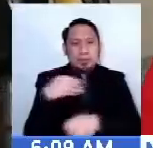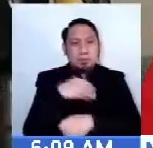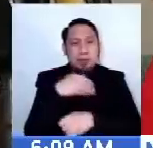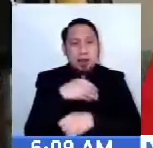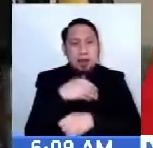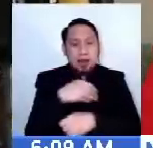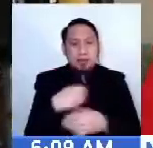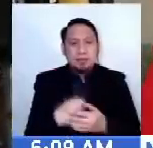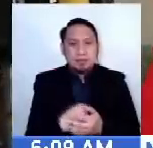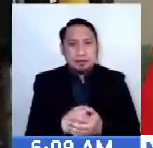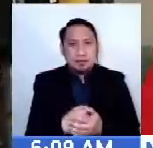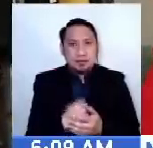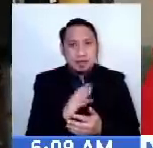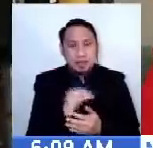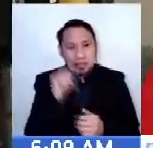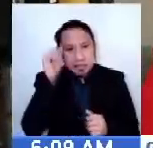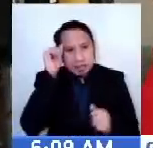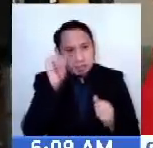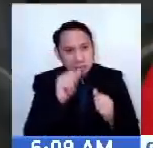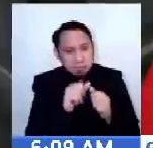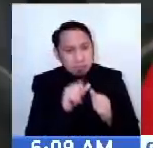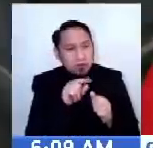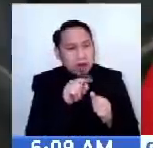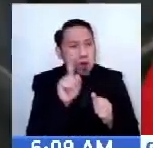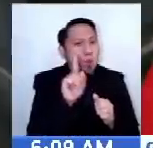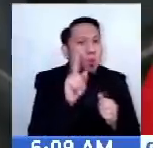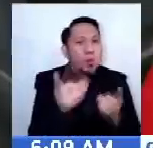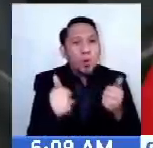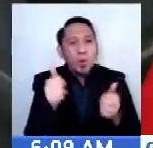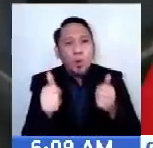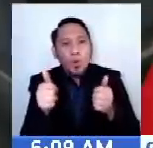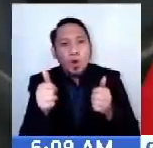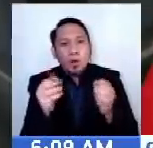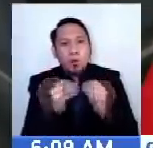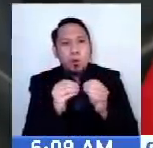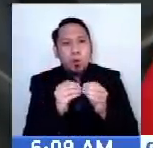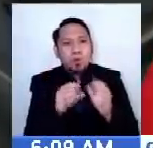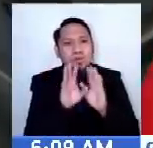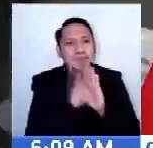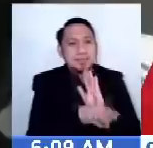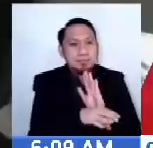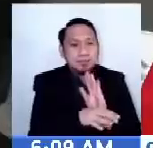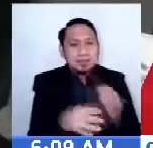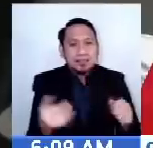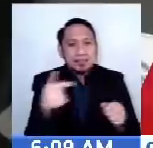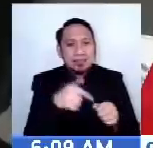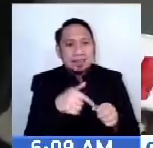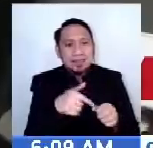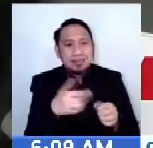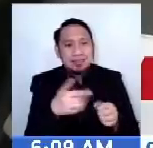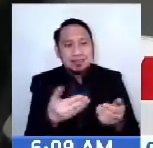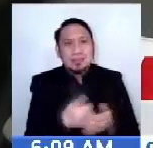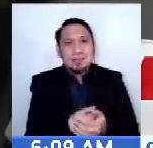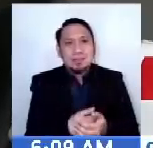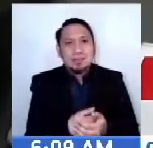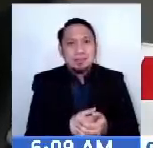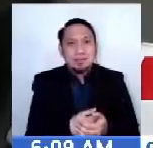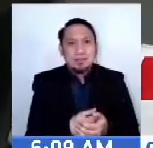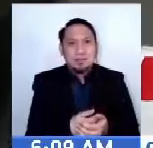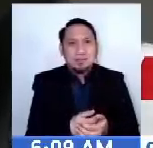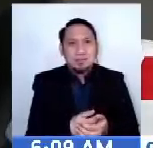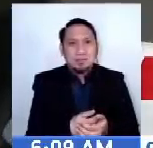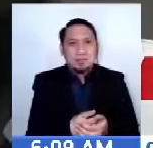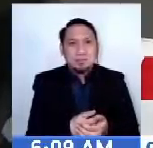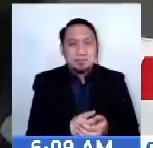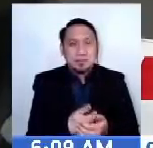niya ang gasolinahan kung saan siya mas makakamura, gaya ng gas station na ito sa Quezon City. Plan the trip.